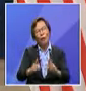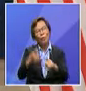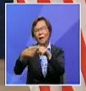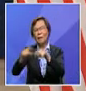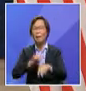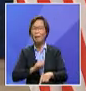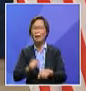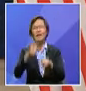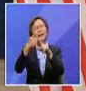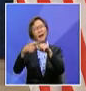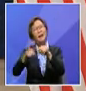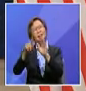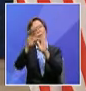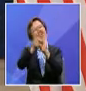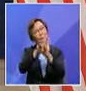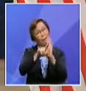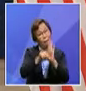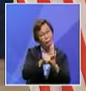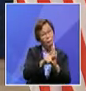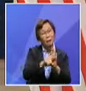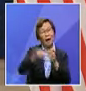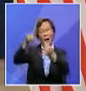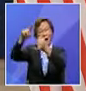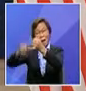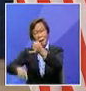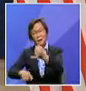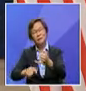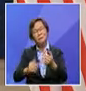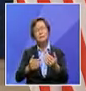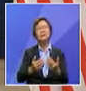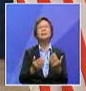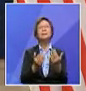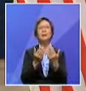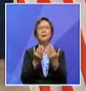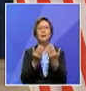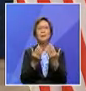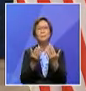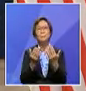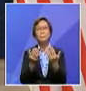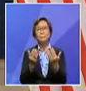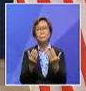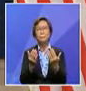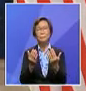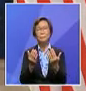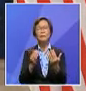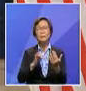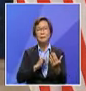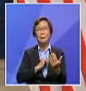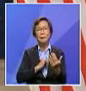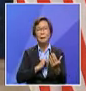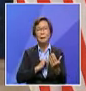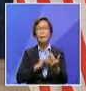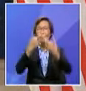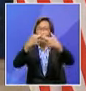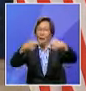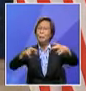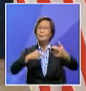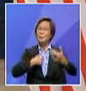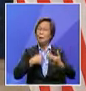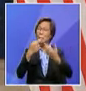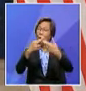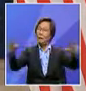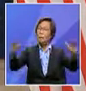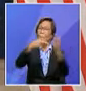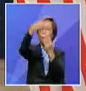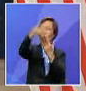latar belakang. Akhir kata, dengan lafaz Bismillahirrahmanirrahim, saya dengan ini melancarkan